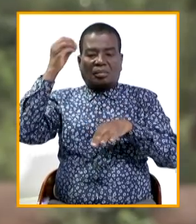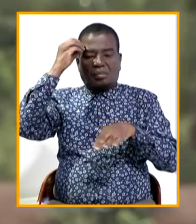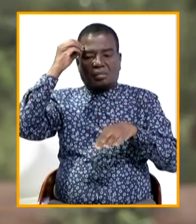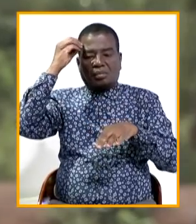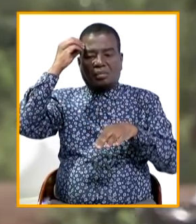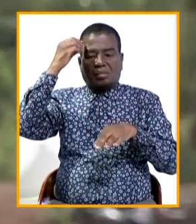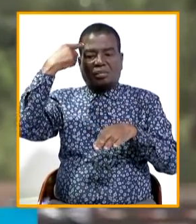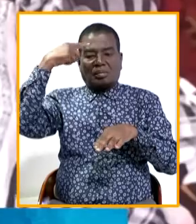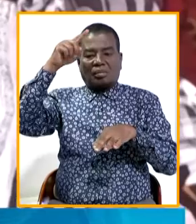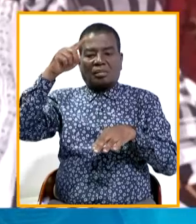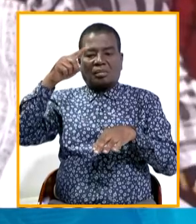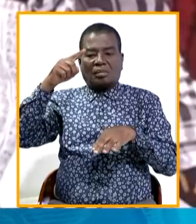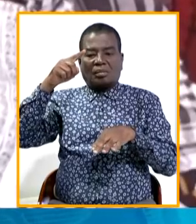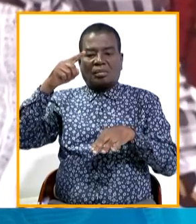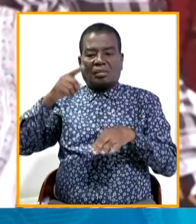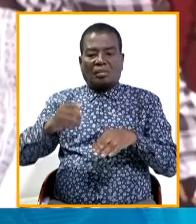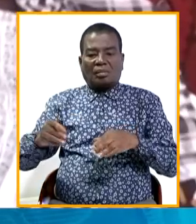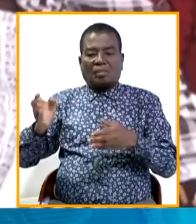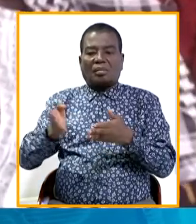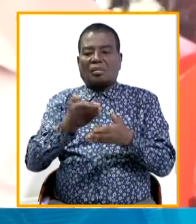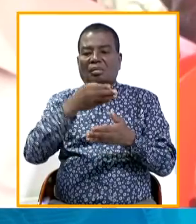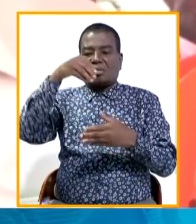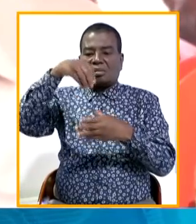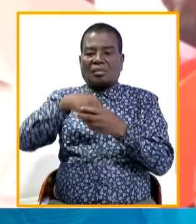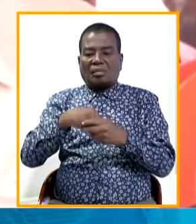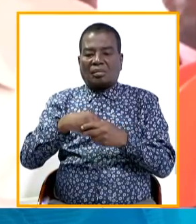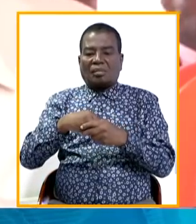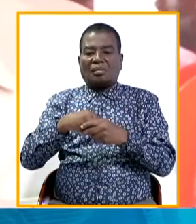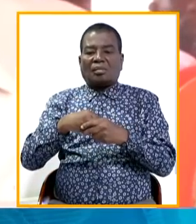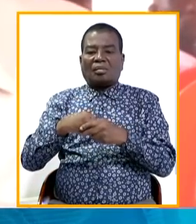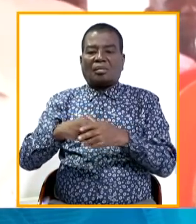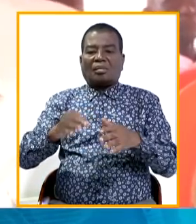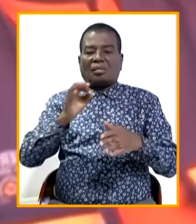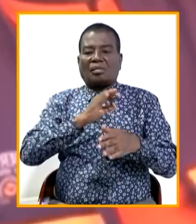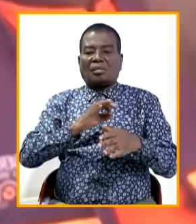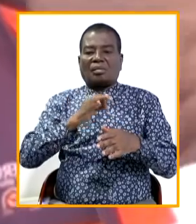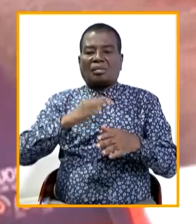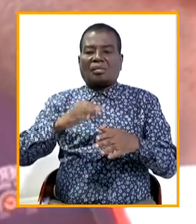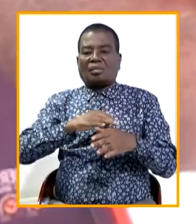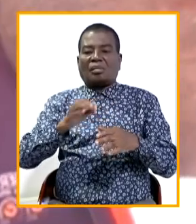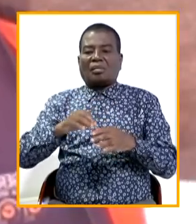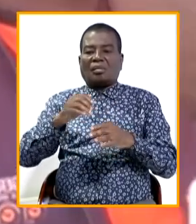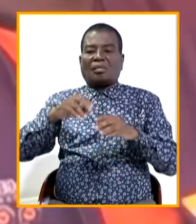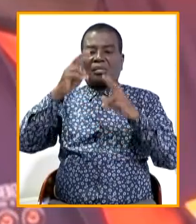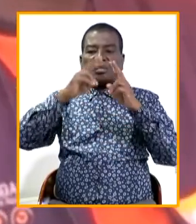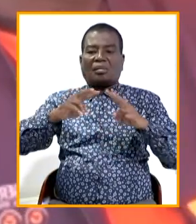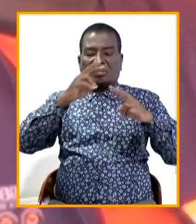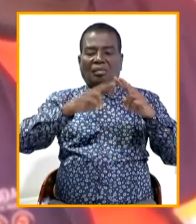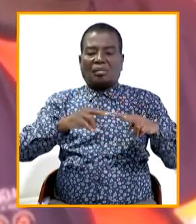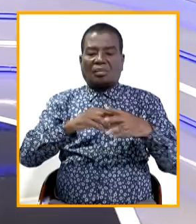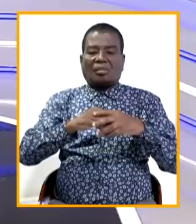Ouattara, pour les investissements dans les infrastructures en faveur des localités du district autonome du